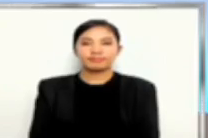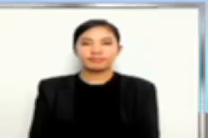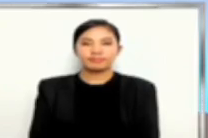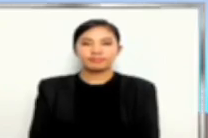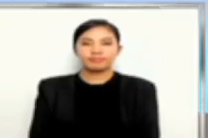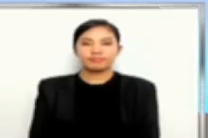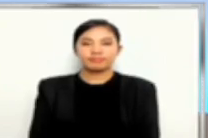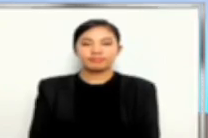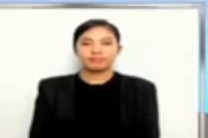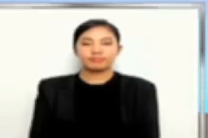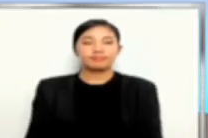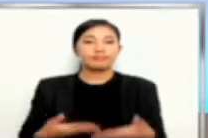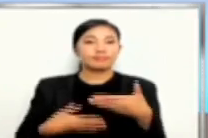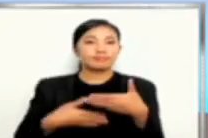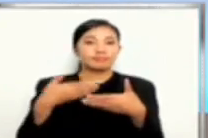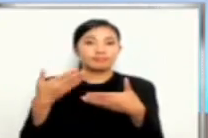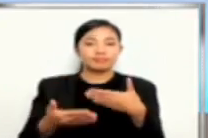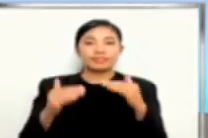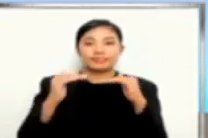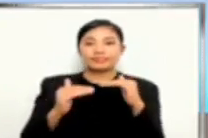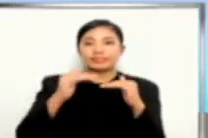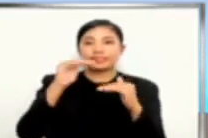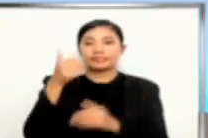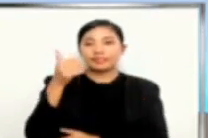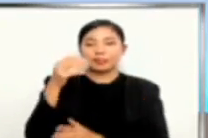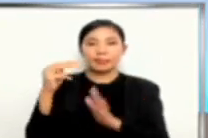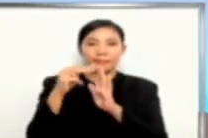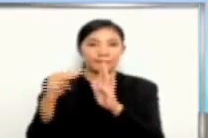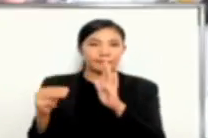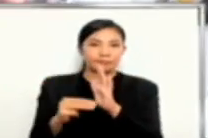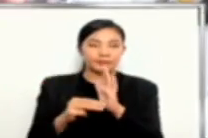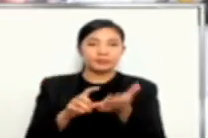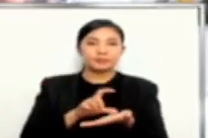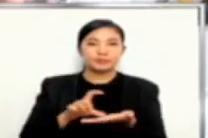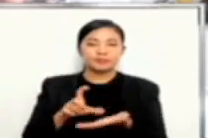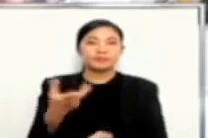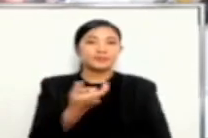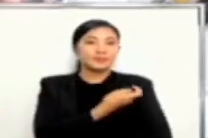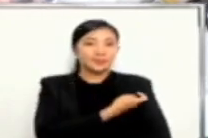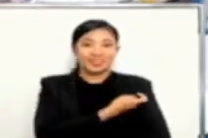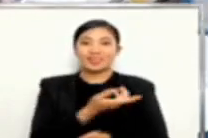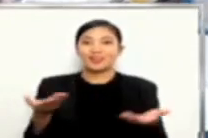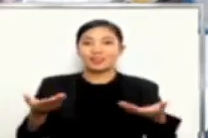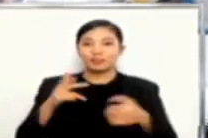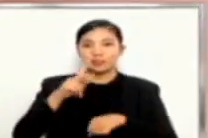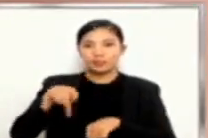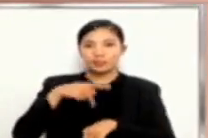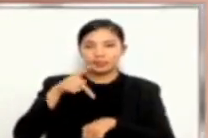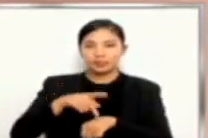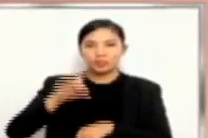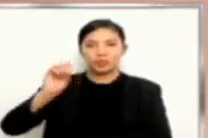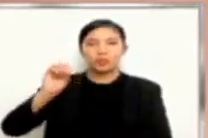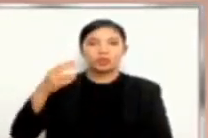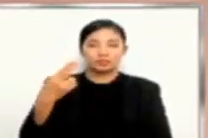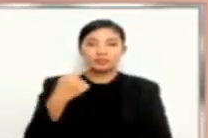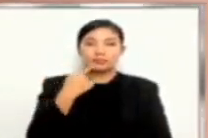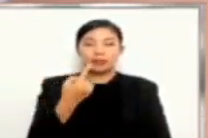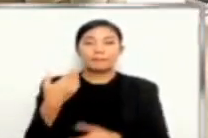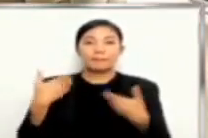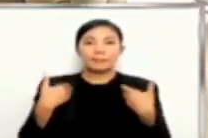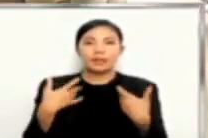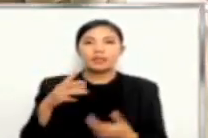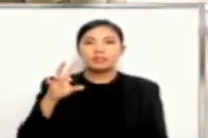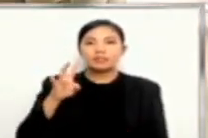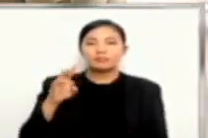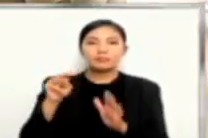Mahigit 10 milyong doses na ng COVID vaccine ang naiturok sa bansa. Ayon sa DOH, mahigit 7 milyon dyan ang naka-first dose, habang nasa 2